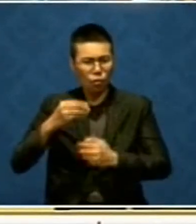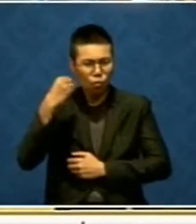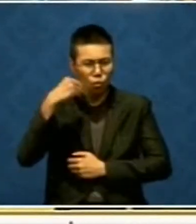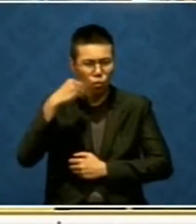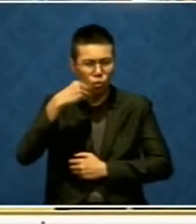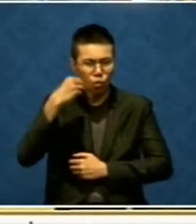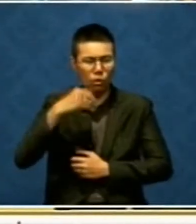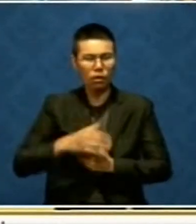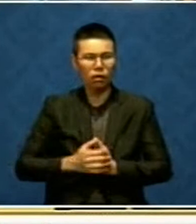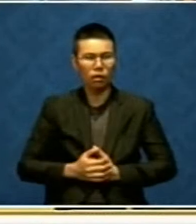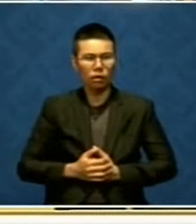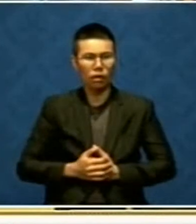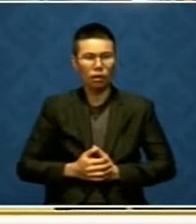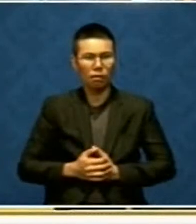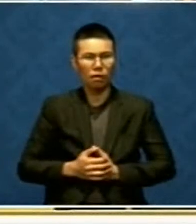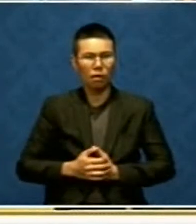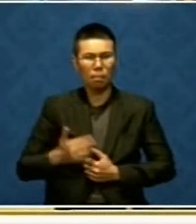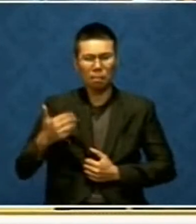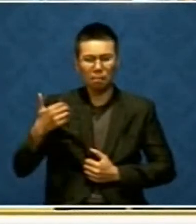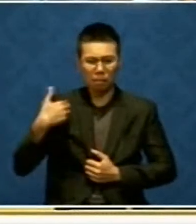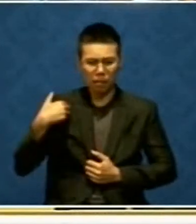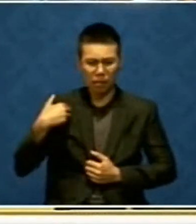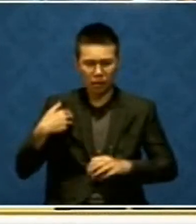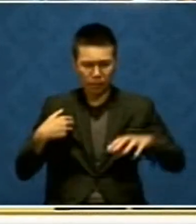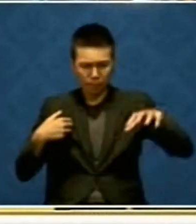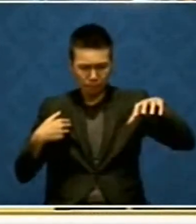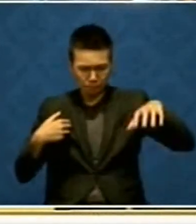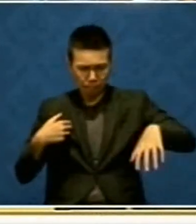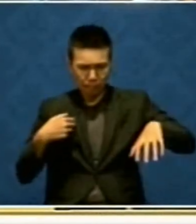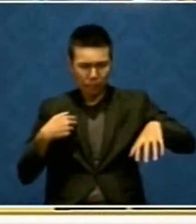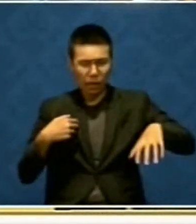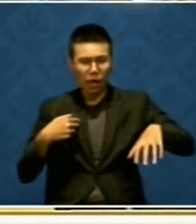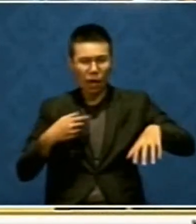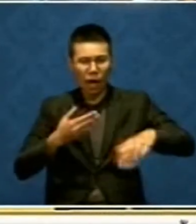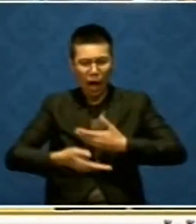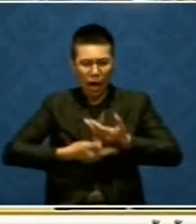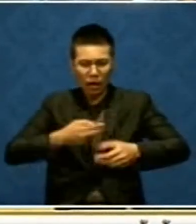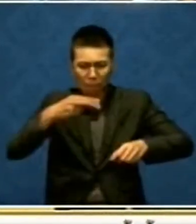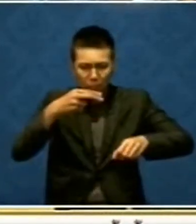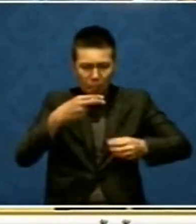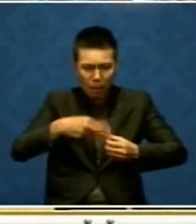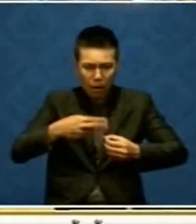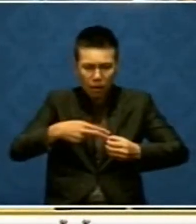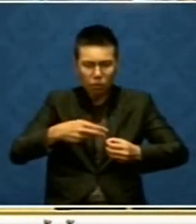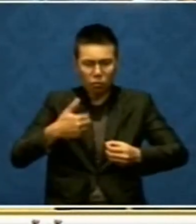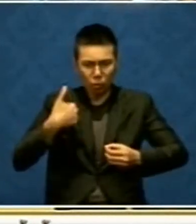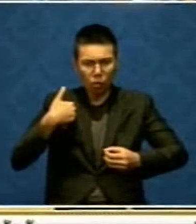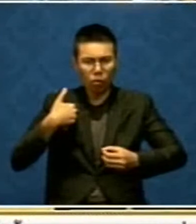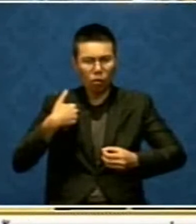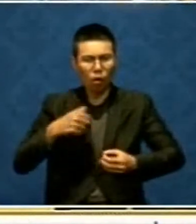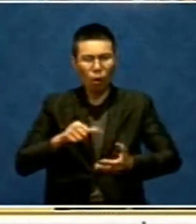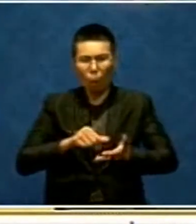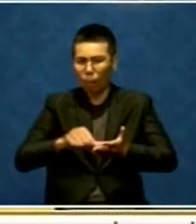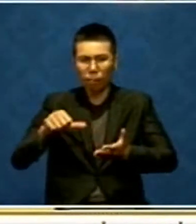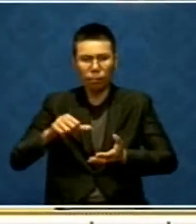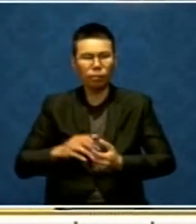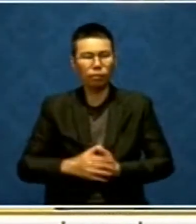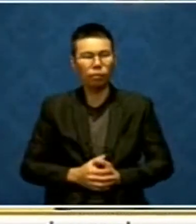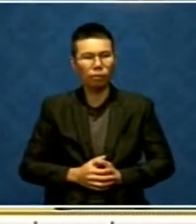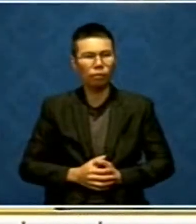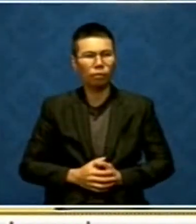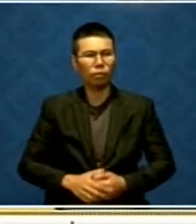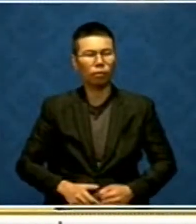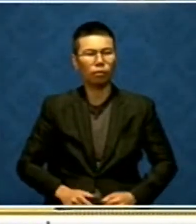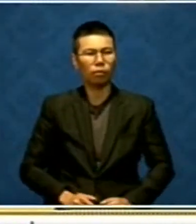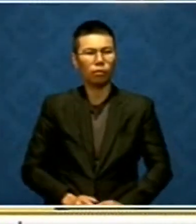หรือว่ามีปั๊มเยอะเกินไปครับท่านต้องเอาปั๊มออกมาแล้วนะครับขอสไลด์หน้าแรกเลยครับเมื่อกี้เอาขึ้นมาแล้ว